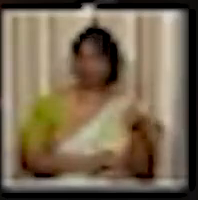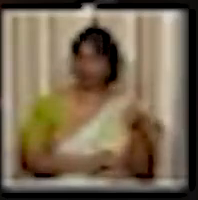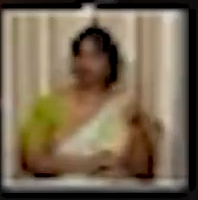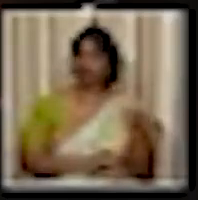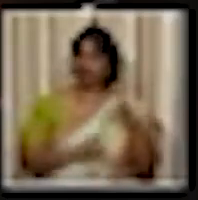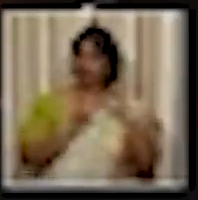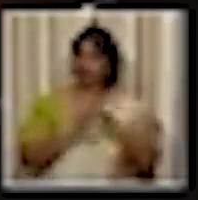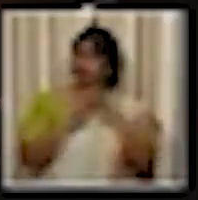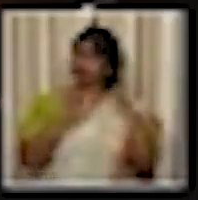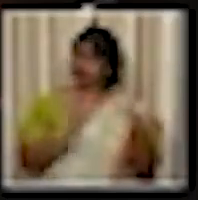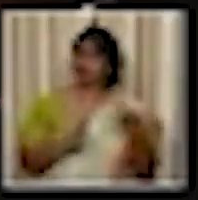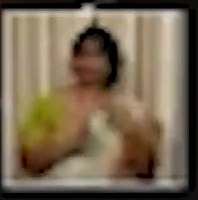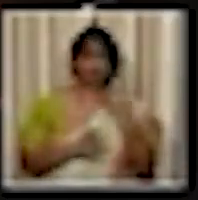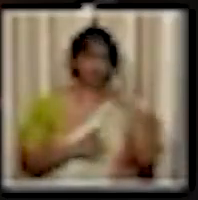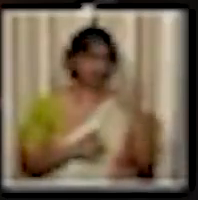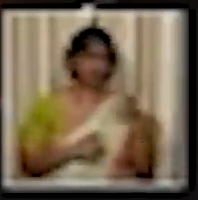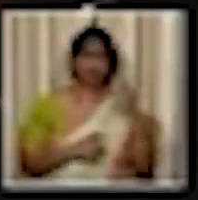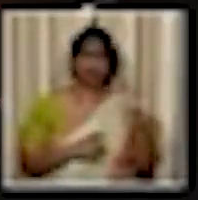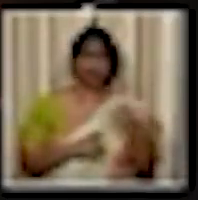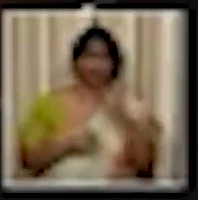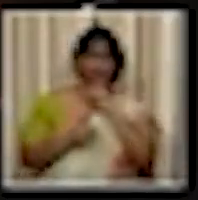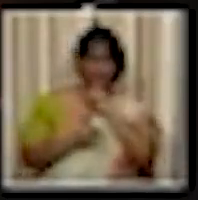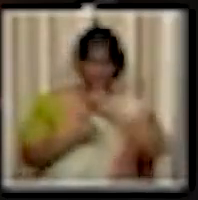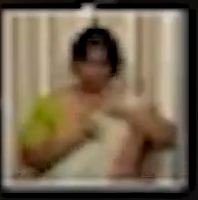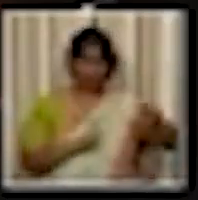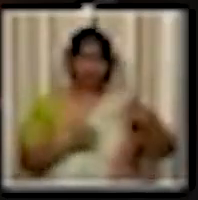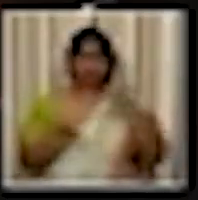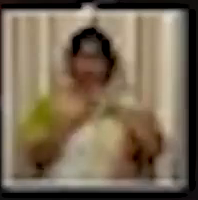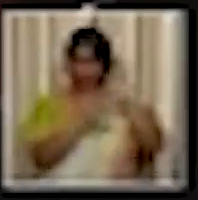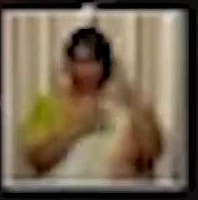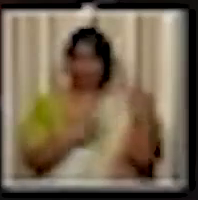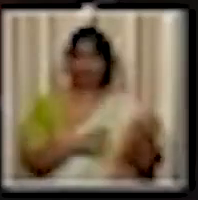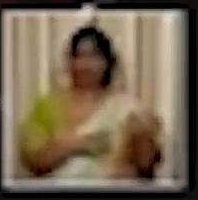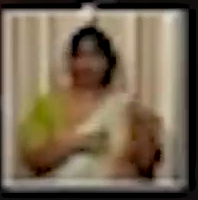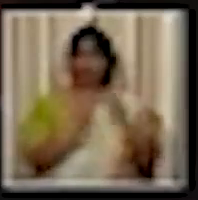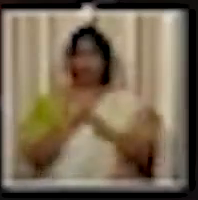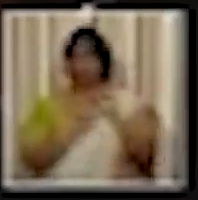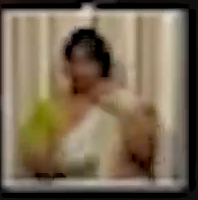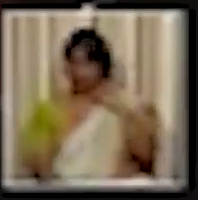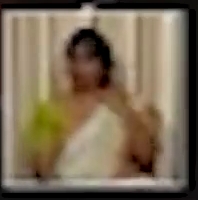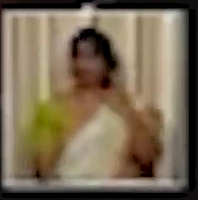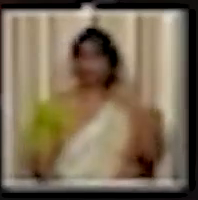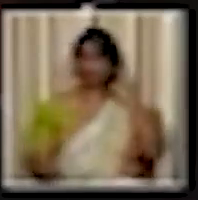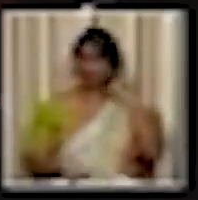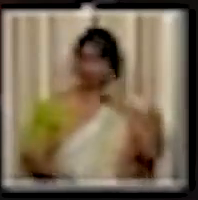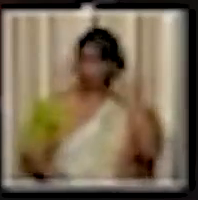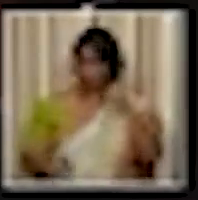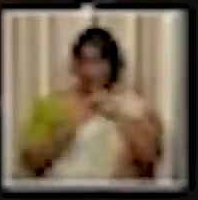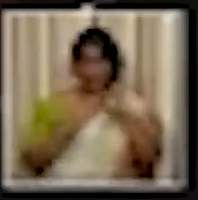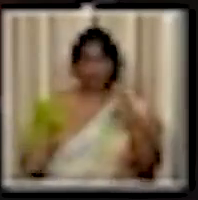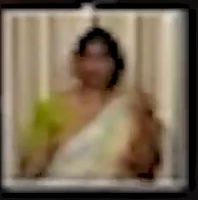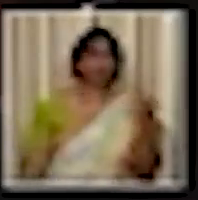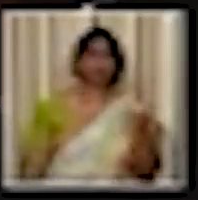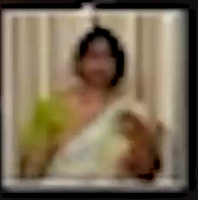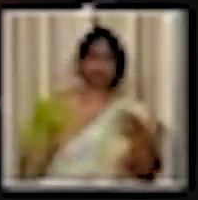මේ වගේ විශාල මම දන්නේ නැහැ ඔබතුමාව ඒගොල්ලෝ දැනුවත් කරලා තියෙනවද, ඔබතුමාව ඔබතුමාට මේ පිළිබඳ දන්වලා තියෙනවද මම දන්නේ නැහැ. මේක